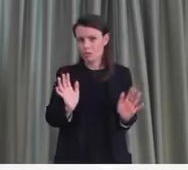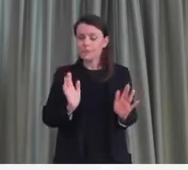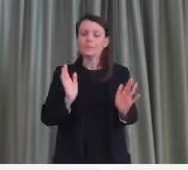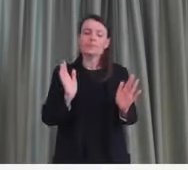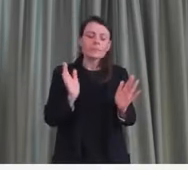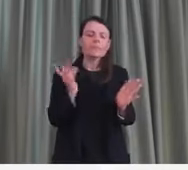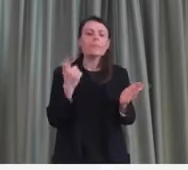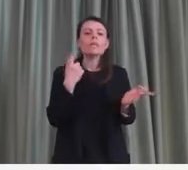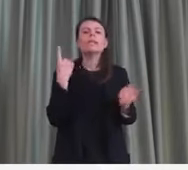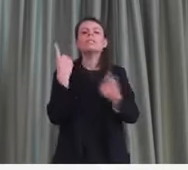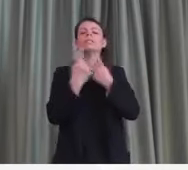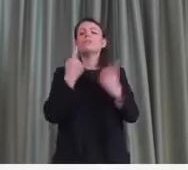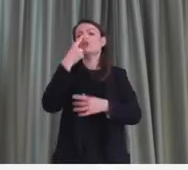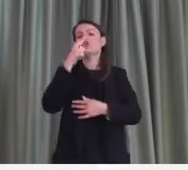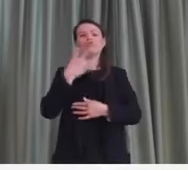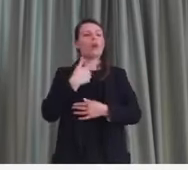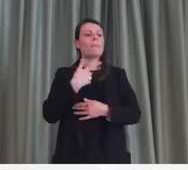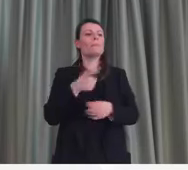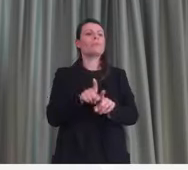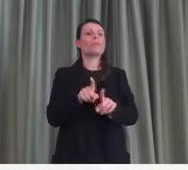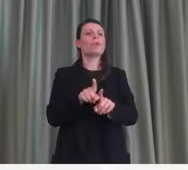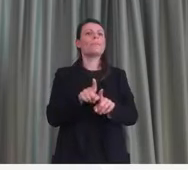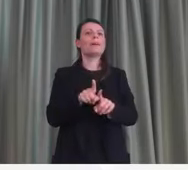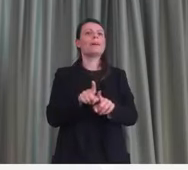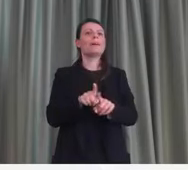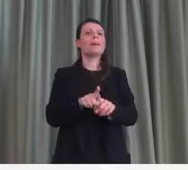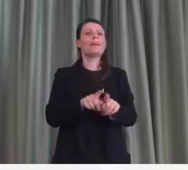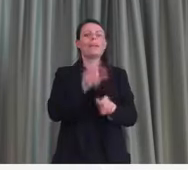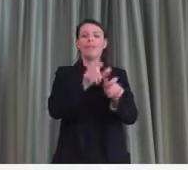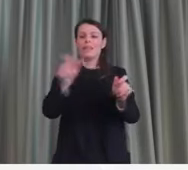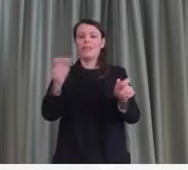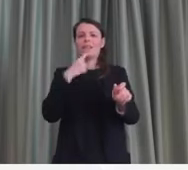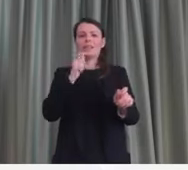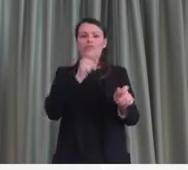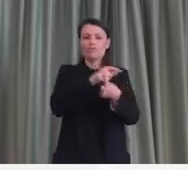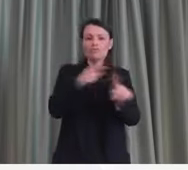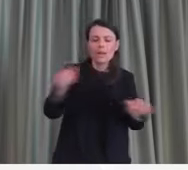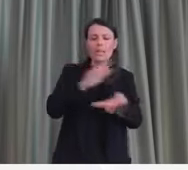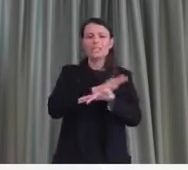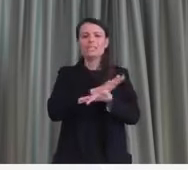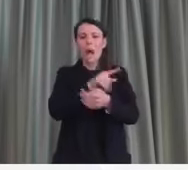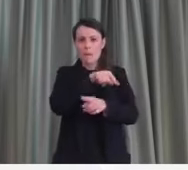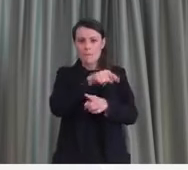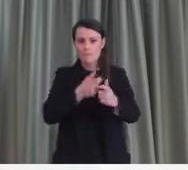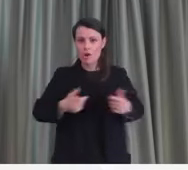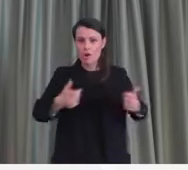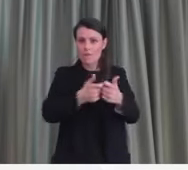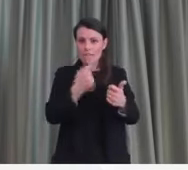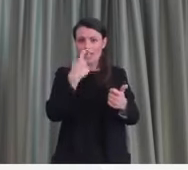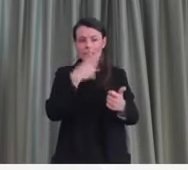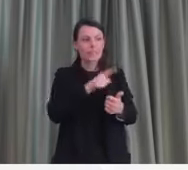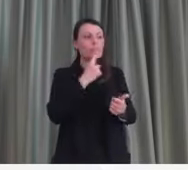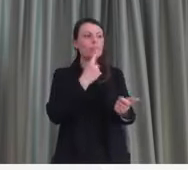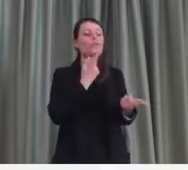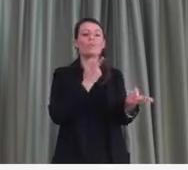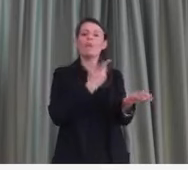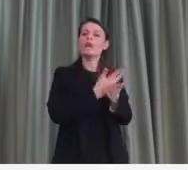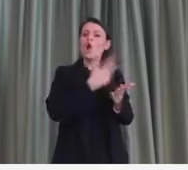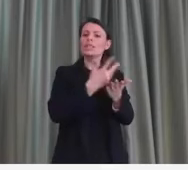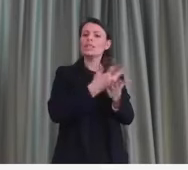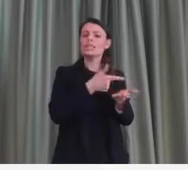soprattutto quando c'è una notizia così importante dal punto di vista della risonanza nazionale